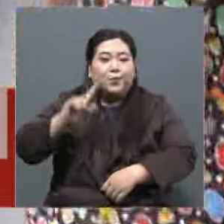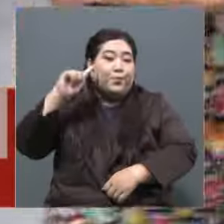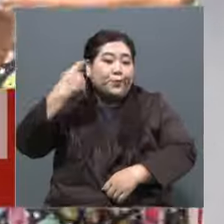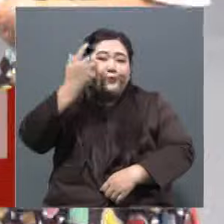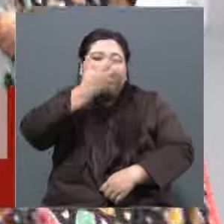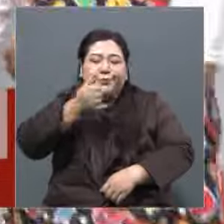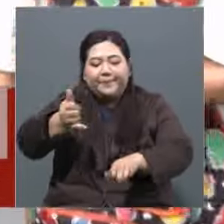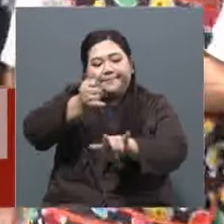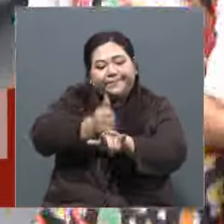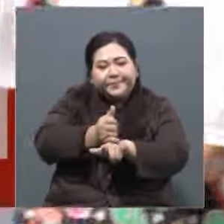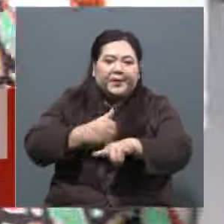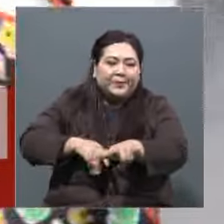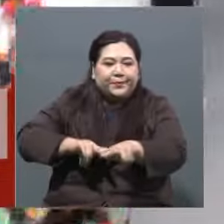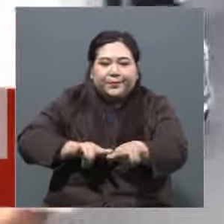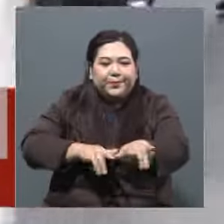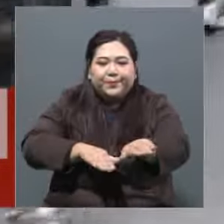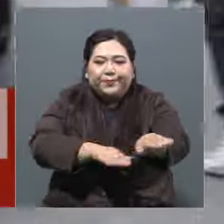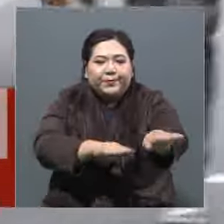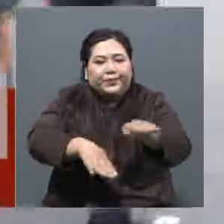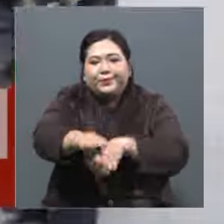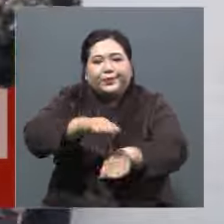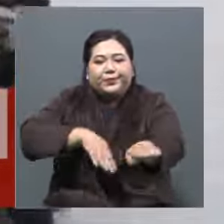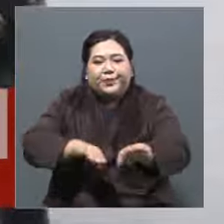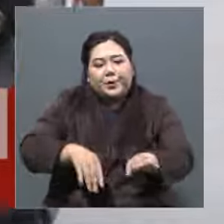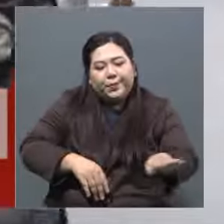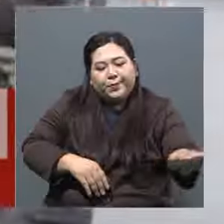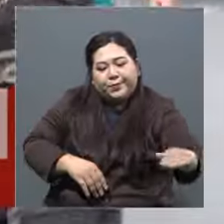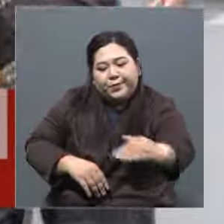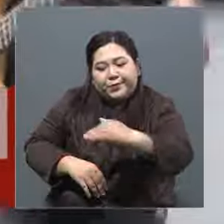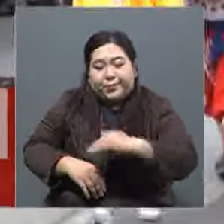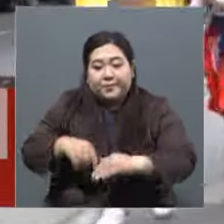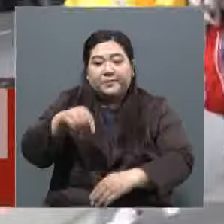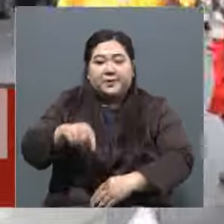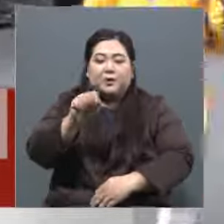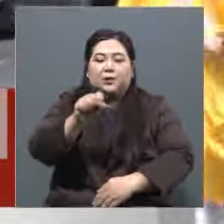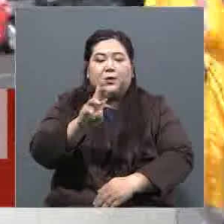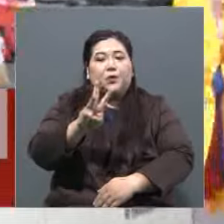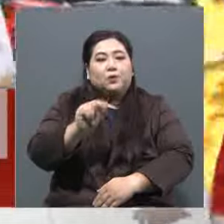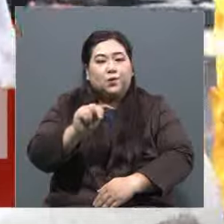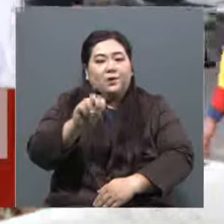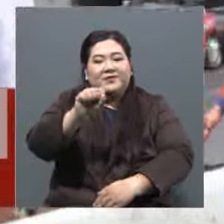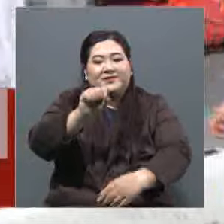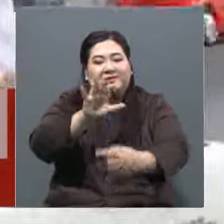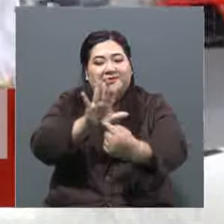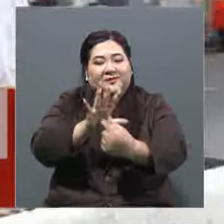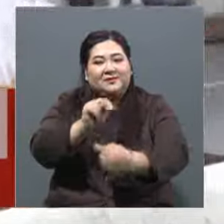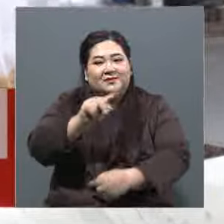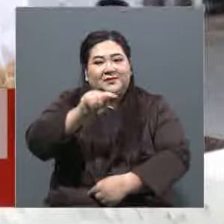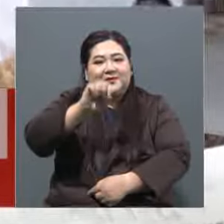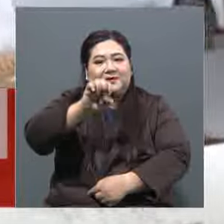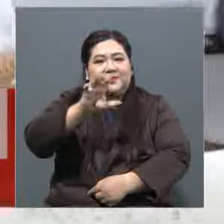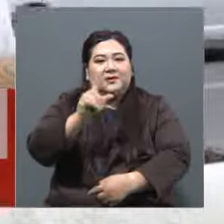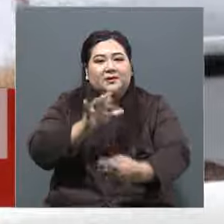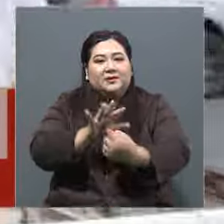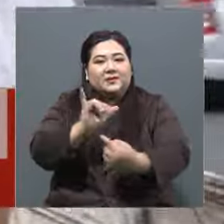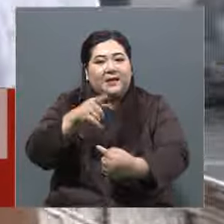สงกรานต์ไปรอบๆพื้นที่นะคะแล้วก็วนกลับมาที่สวนสันติชัยประการซึ่งเป็นพื้นที่จัดงานอีกครั้งหนึ่งนะคะผู้จัด